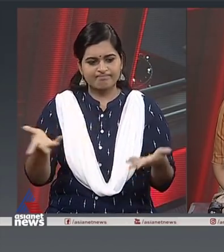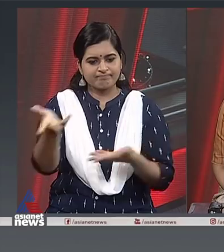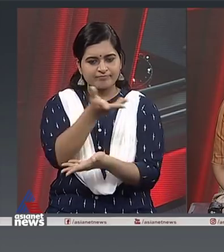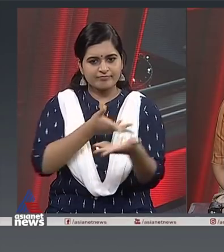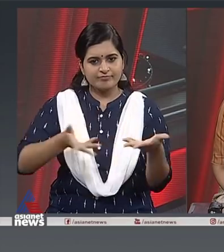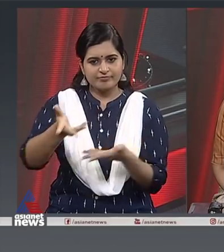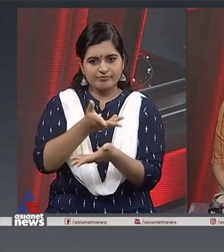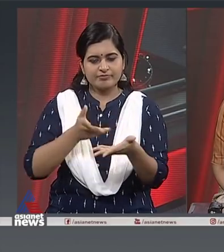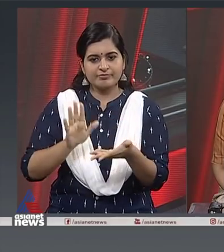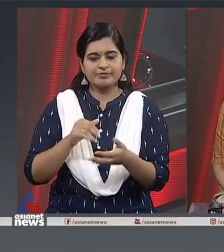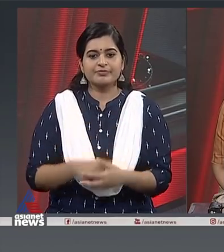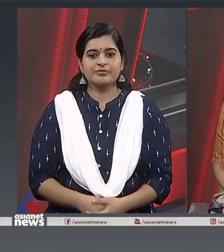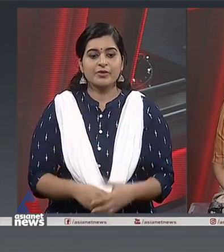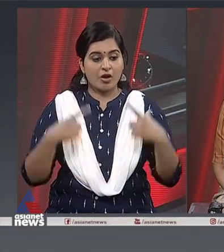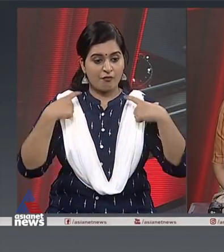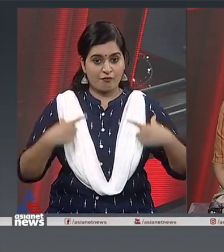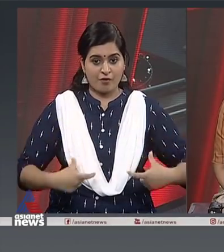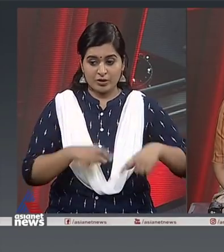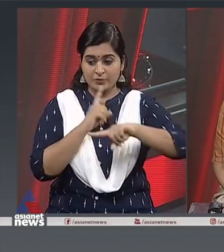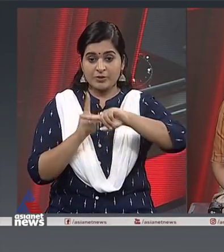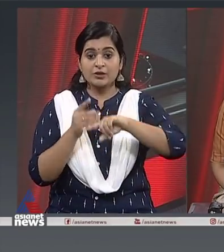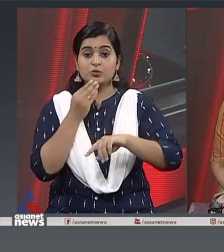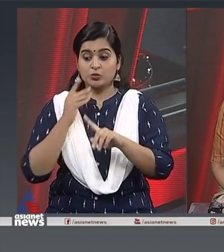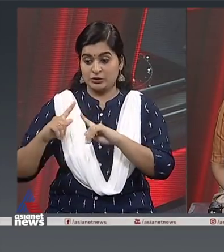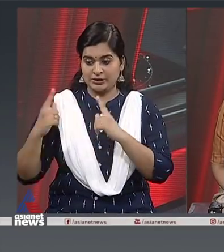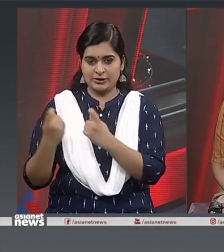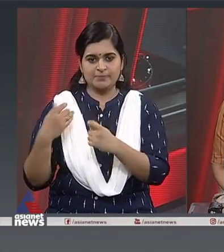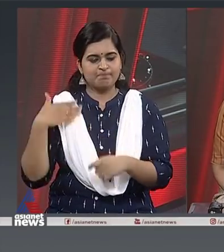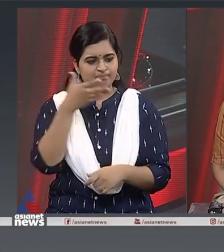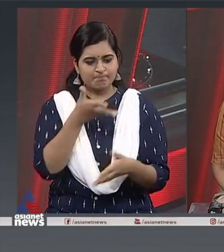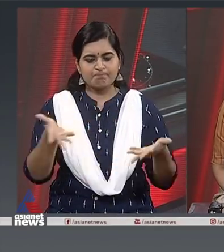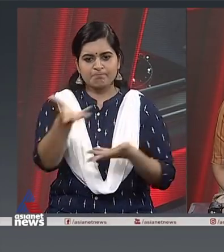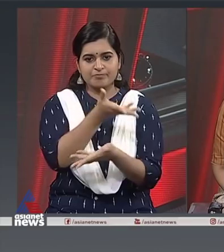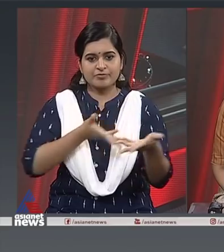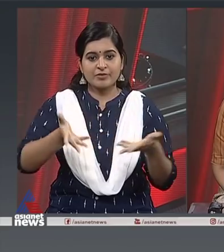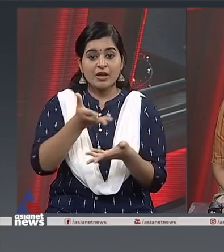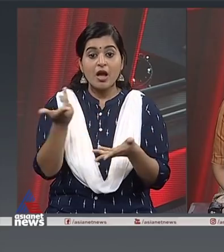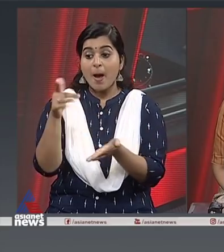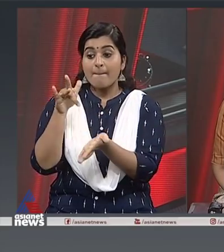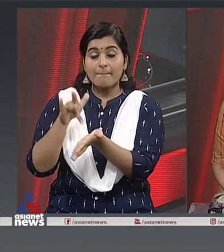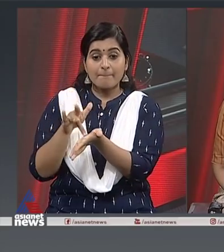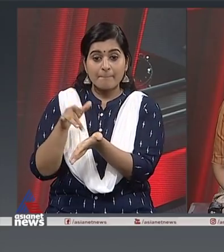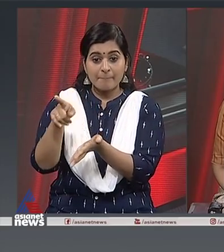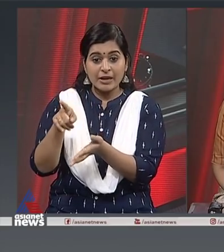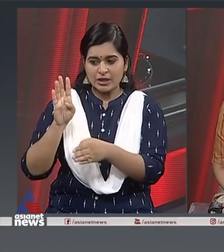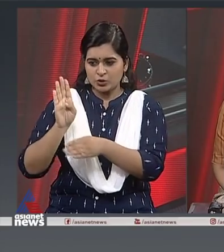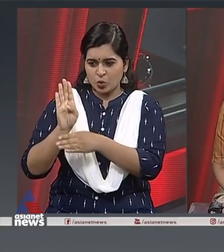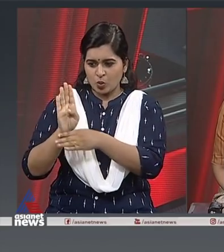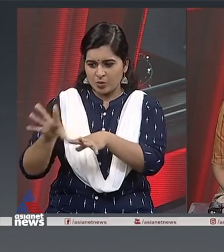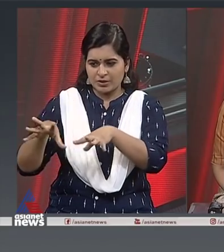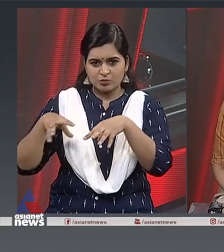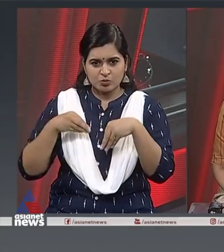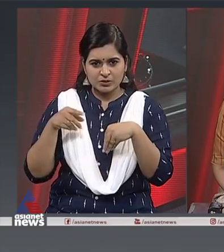മുനീറുമാണ് ബിഷപ്പ് റമീ ജോസ് ഇഞ്ചനാനിയലുമായി ചർച്ച നടത്തിയത്. തിരുവമ്പാടി സീറ്റ് കോൺഗ്രസ് ഏറ്റെടുക്കണമെന്ന രൂപതയുടെ ആവശ്യം തള്ളിയാണ്